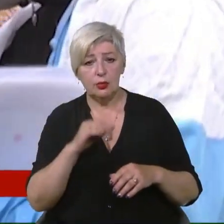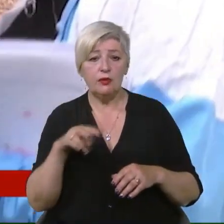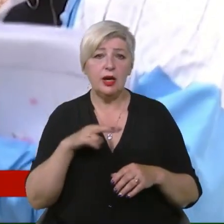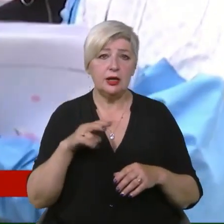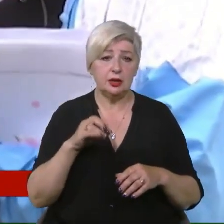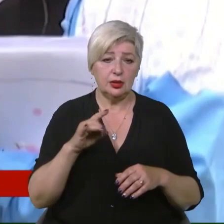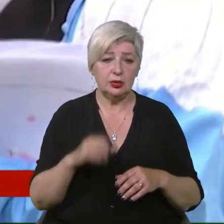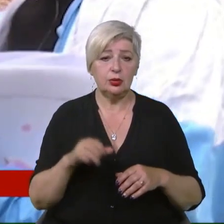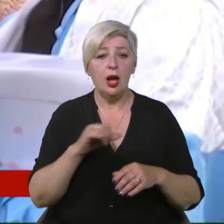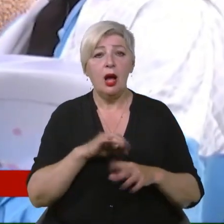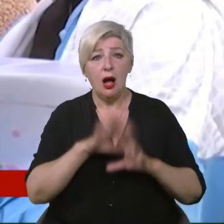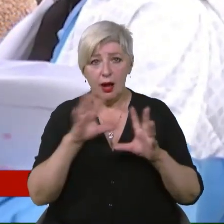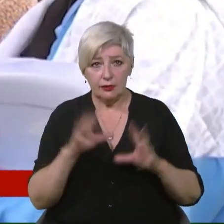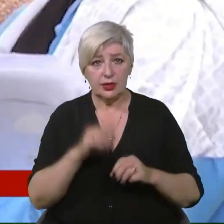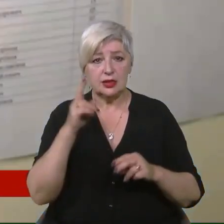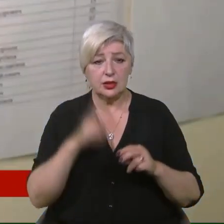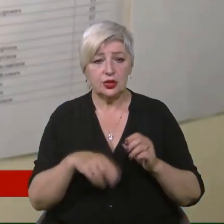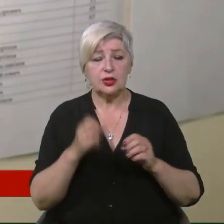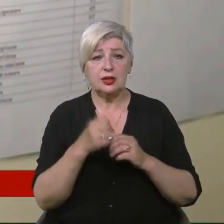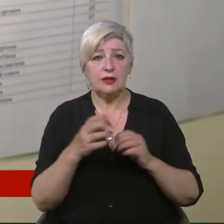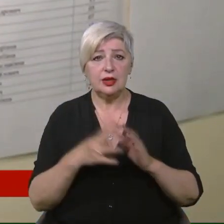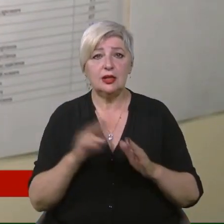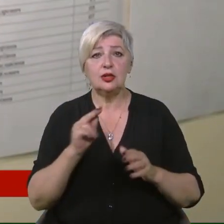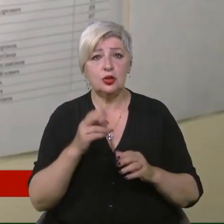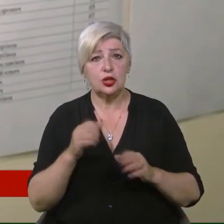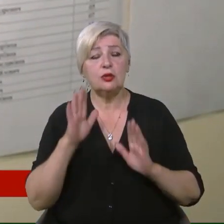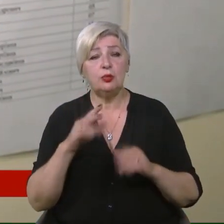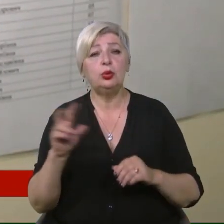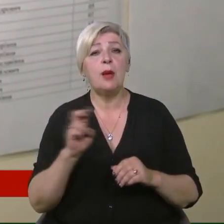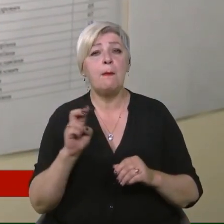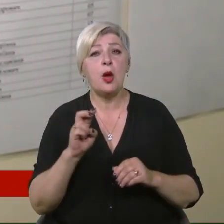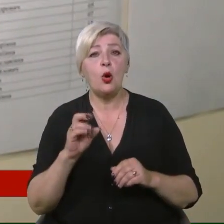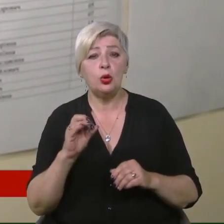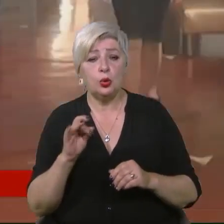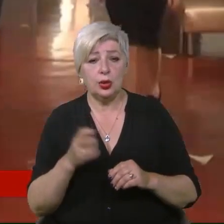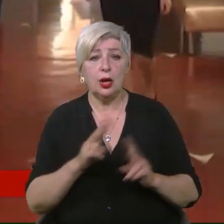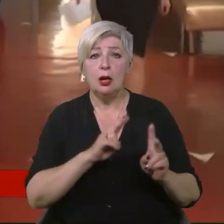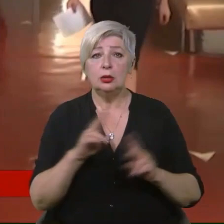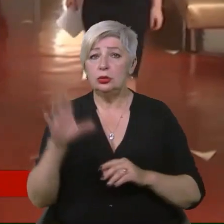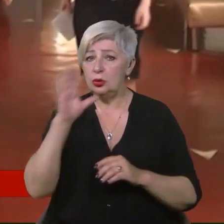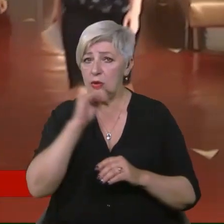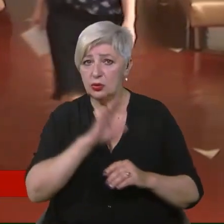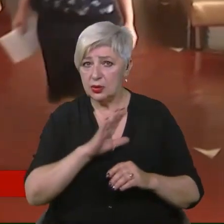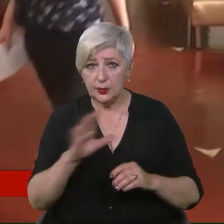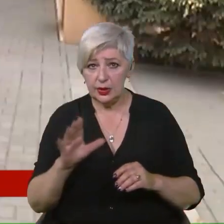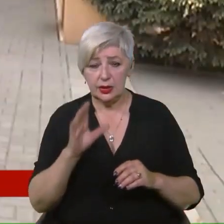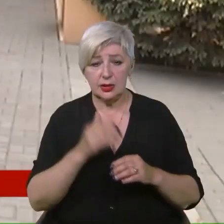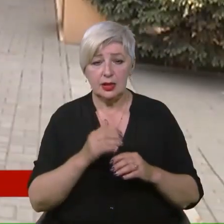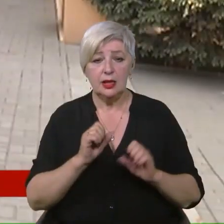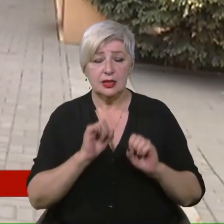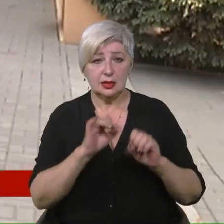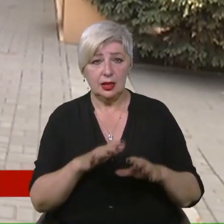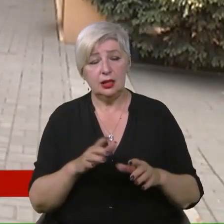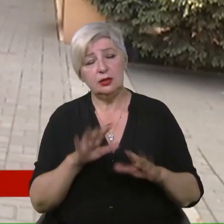сесія закінчиться 10 червня. Тоді здаватимуть біологію. Тим, хто не встиг здати іспит в основний час або